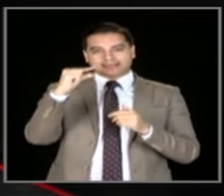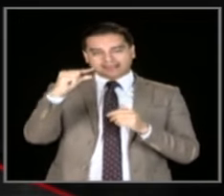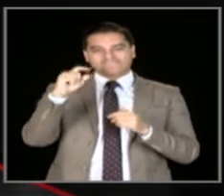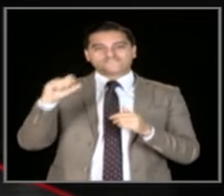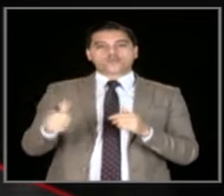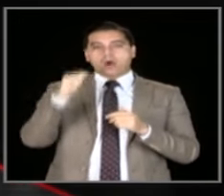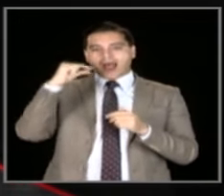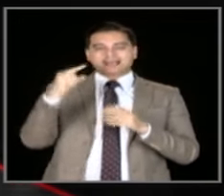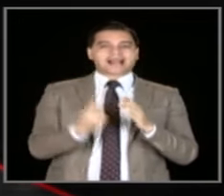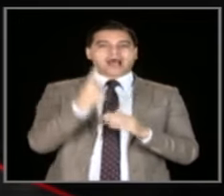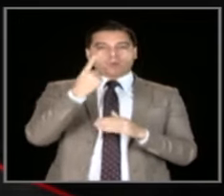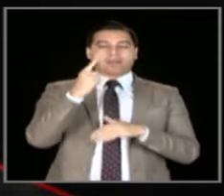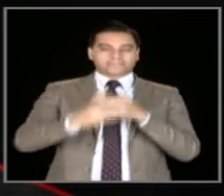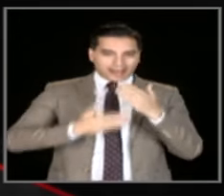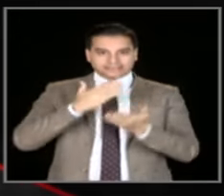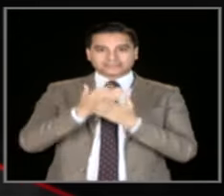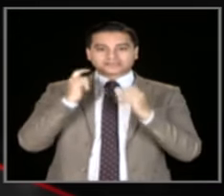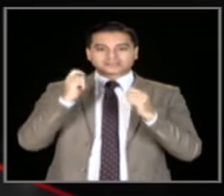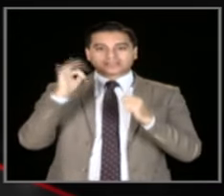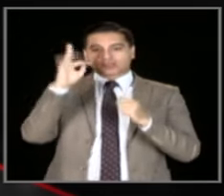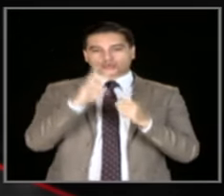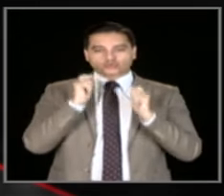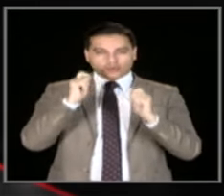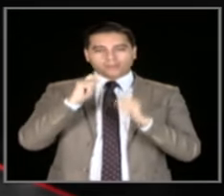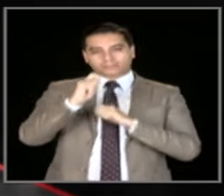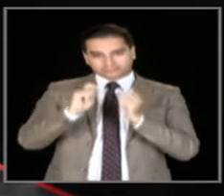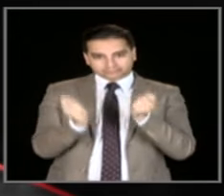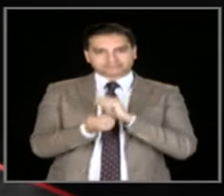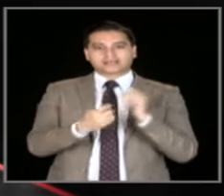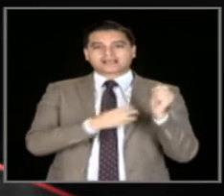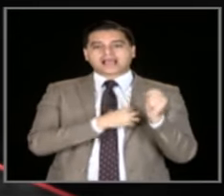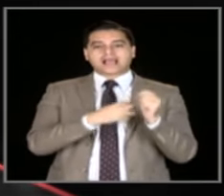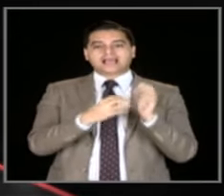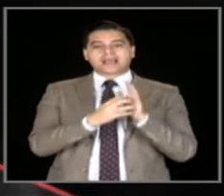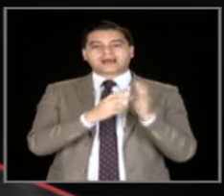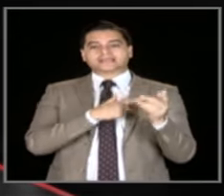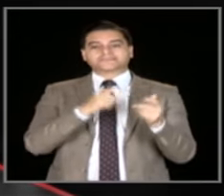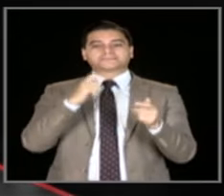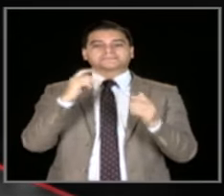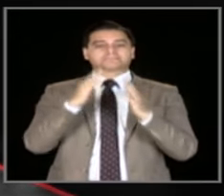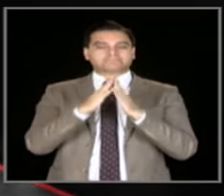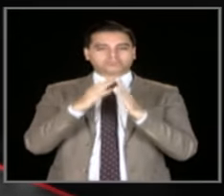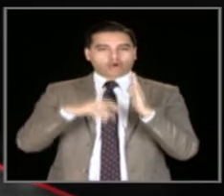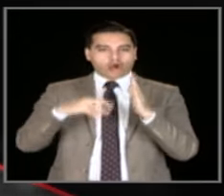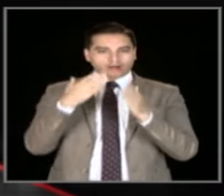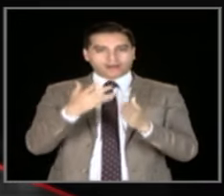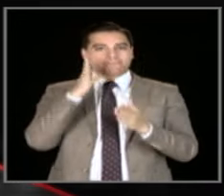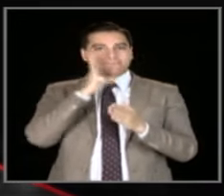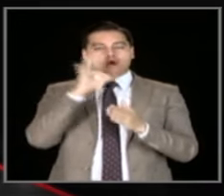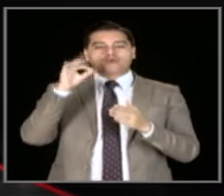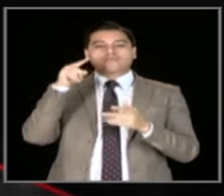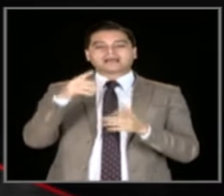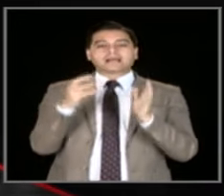جامعة القاهرة بعد ثورة 23 يوليو. تضم كليات لا نظير لها في باقي الجامعات